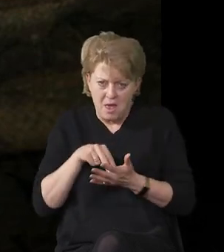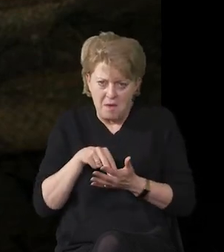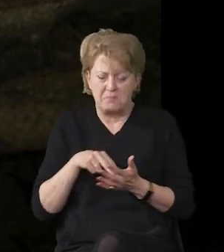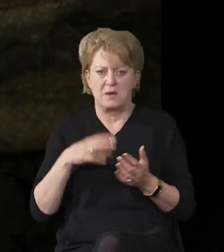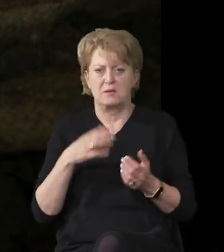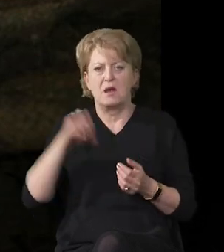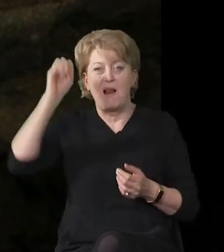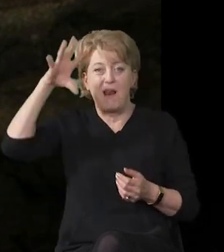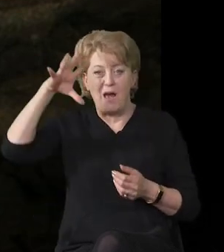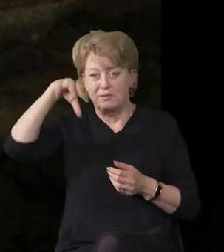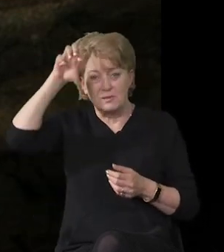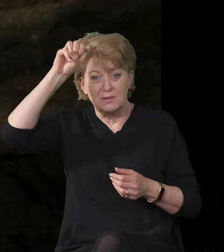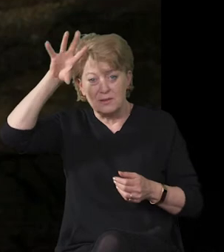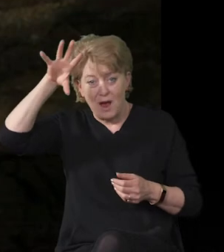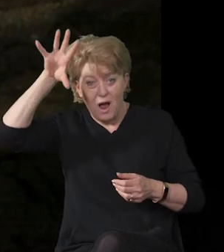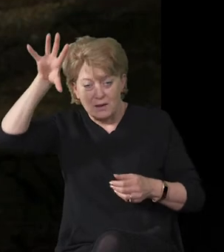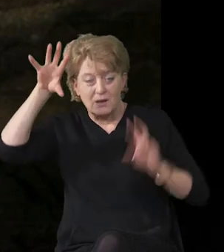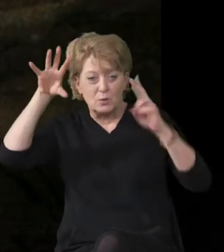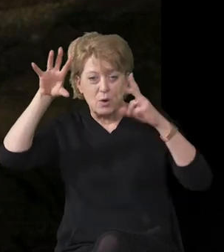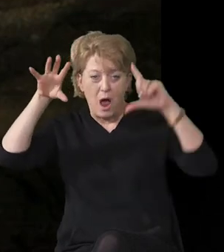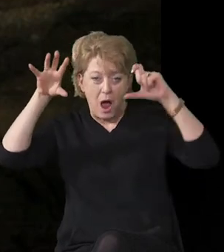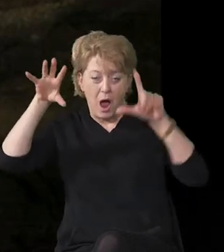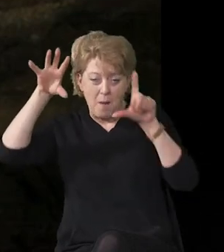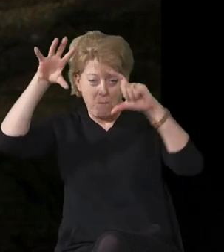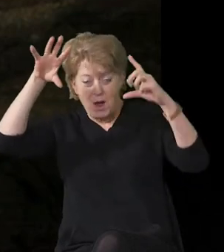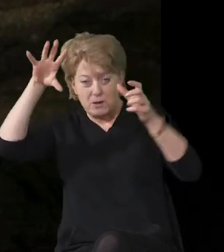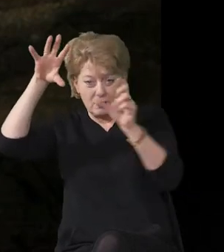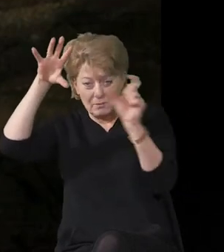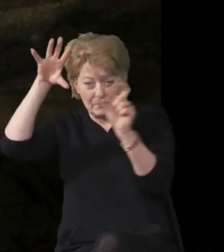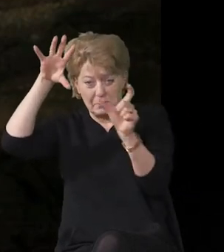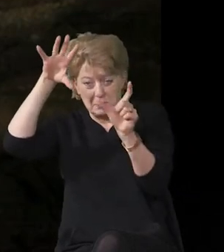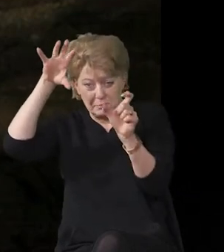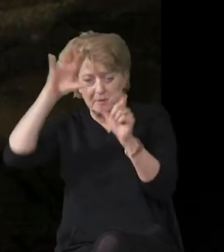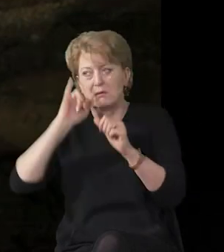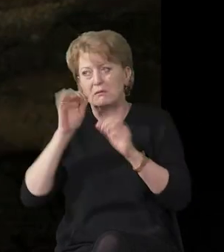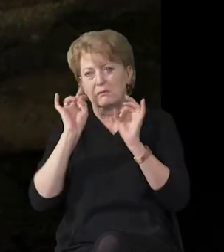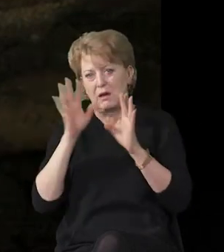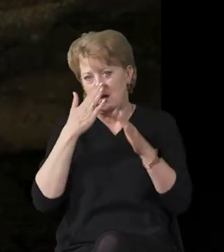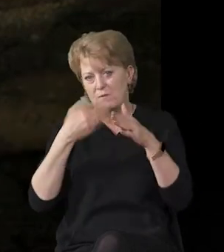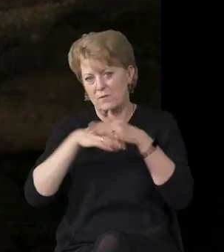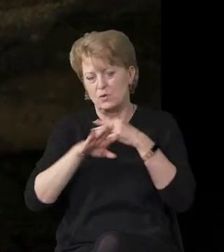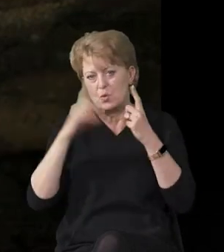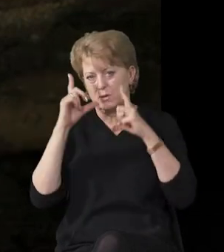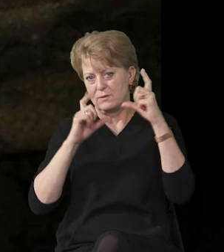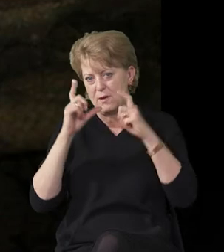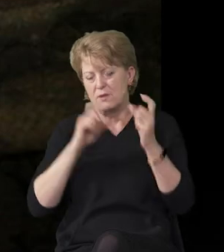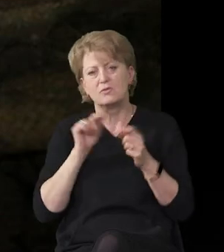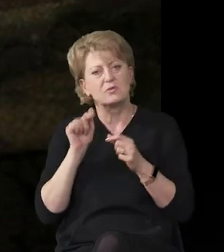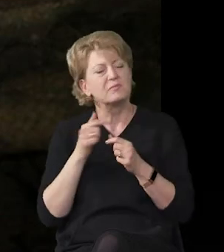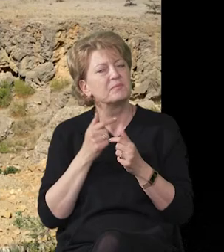latarkę, czołówkę, w drugiej aparat, no i wyszło to, co widać. Naprawdę jest to rzeczywiście niezwykłe miejsce.